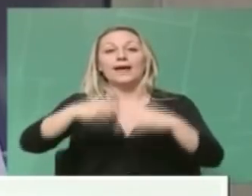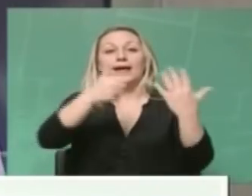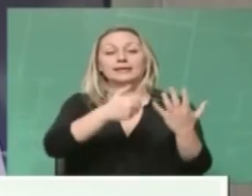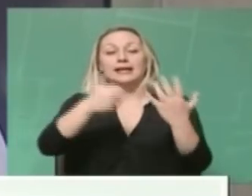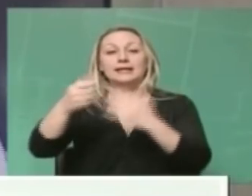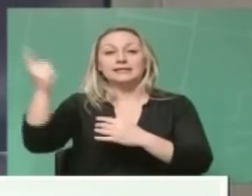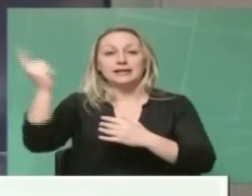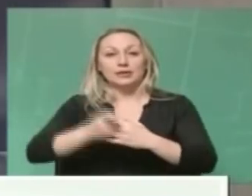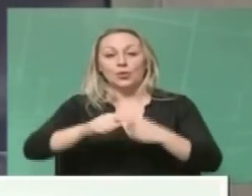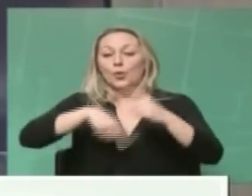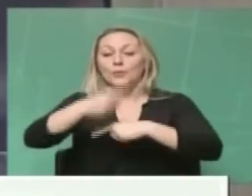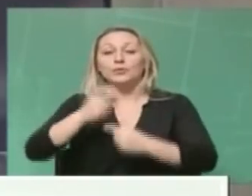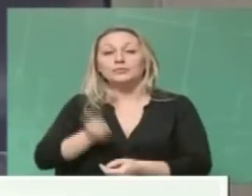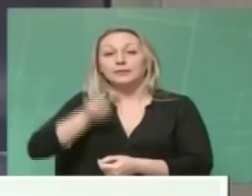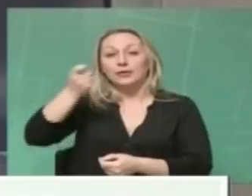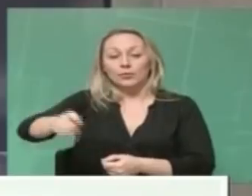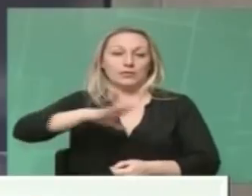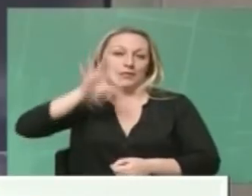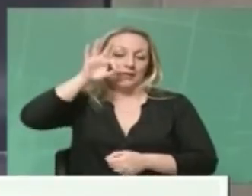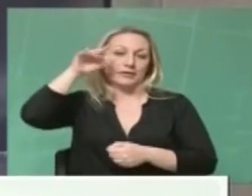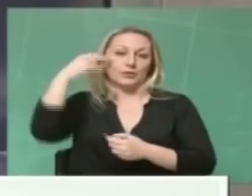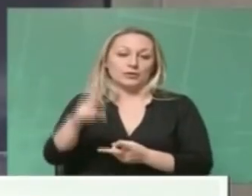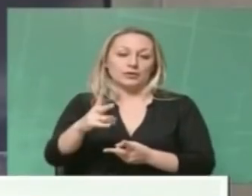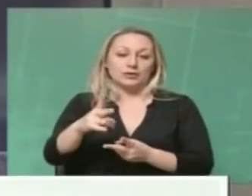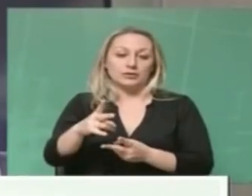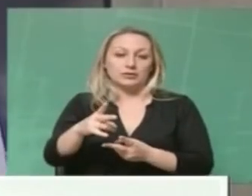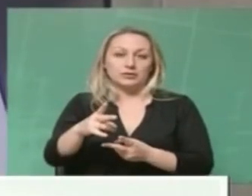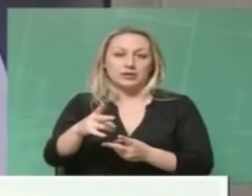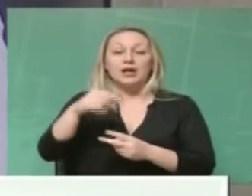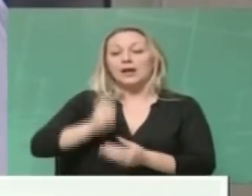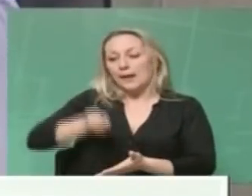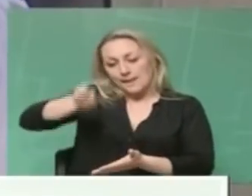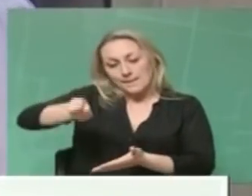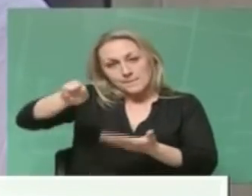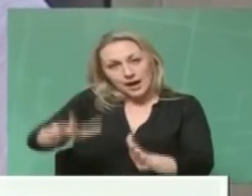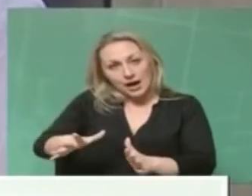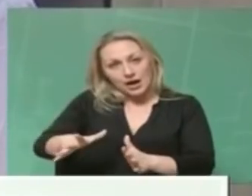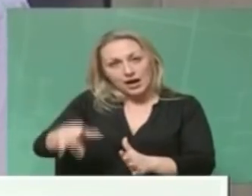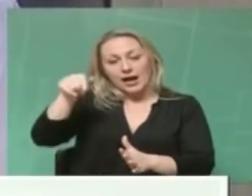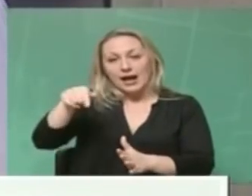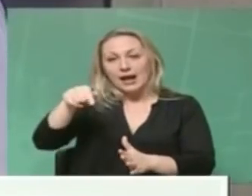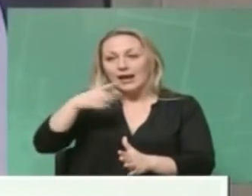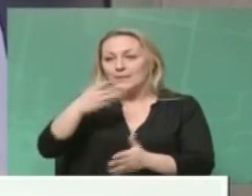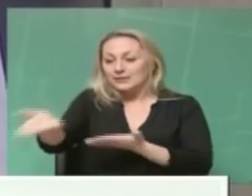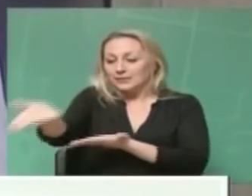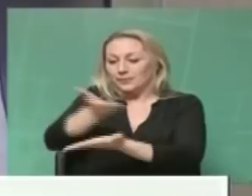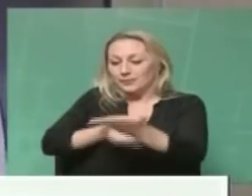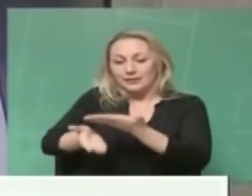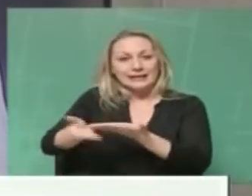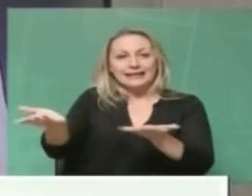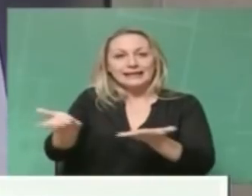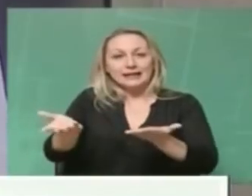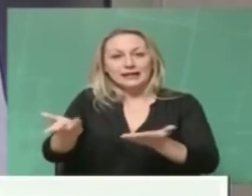κύριοι χρηματοδότες του Δημοτικού Ταμείου. Τι βλέπουν πίσω, τι εισπράττουν πίσω? Η πλειοψηφία του λαού της Θεσσαλονίκης, λέμε